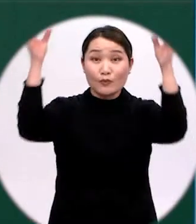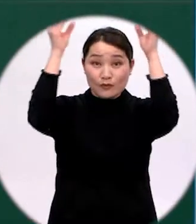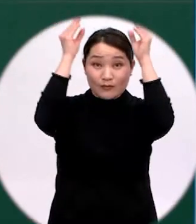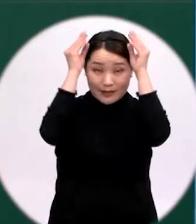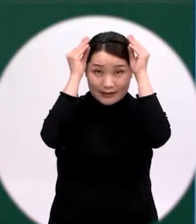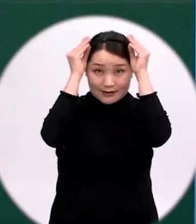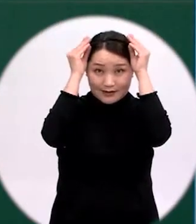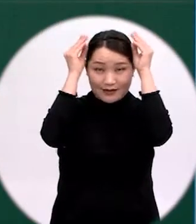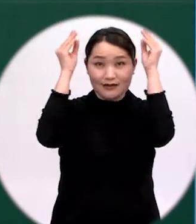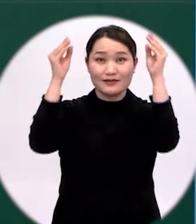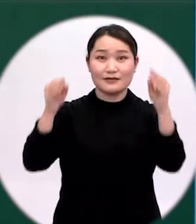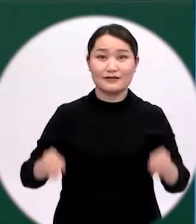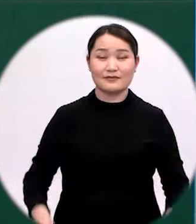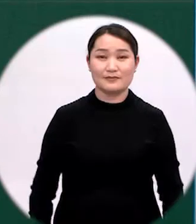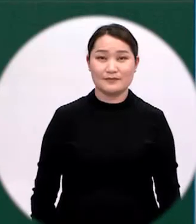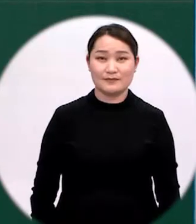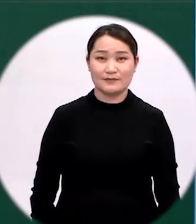Өмссөн малгай нь